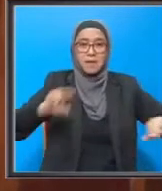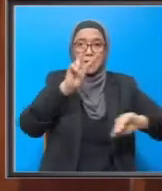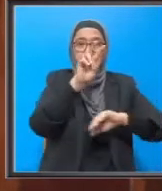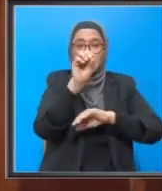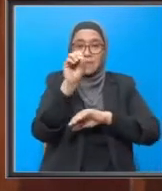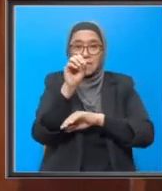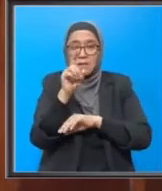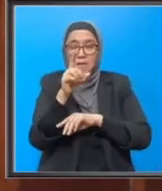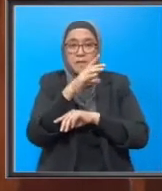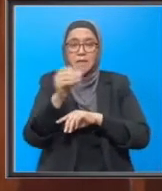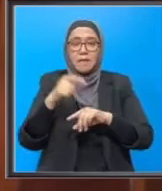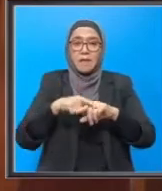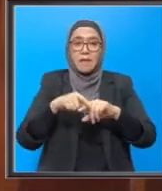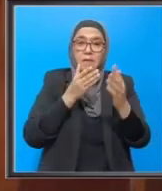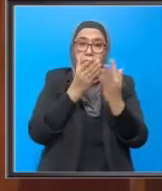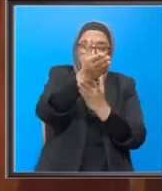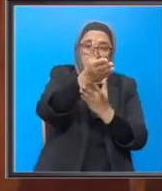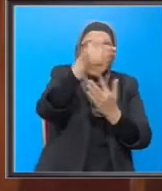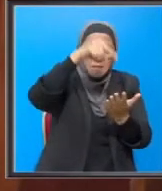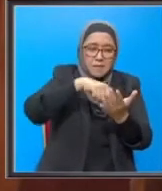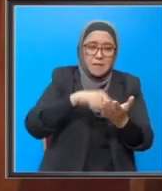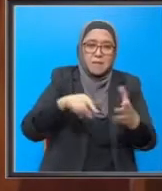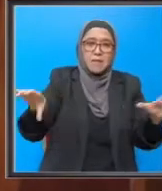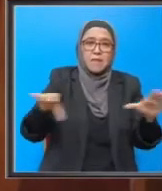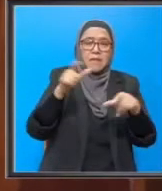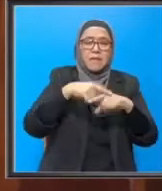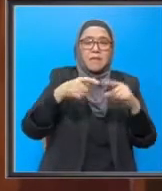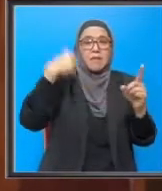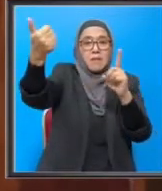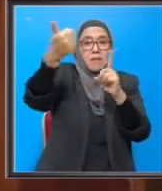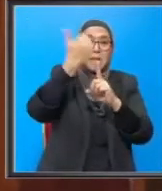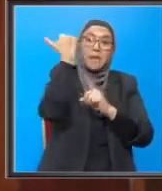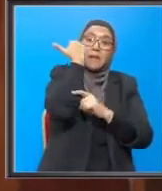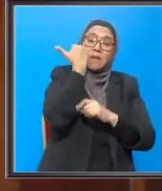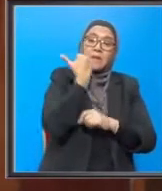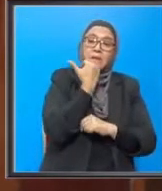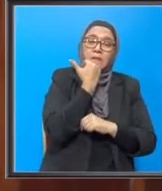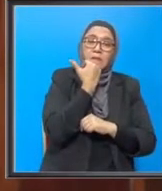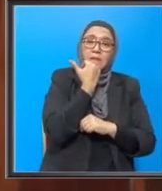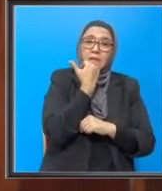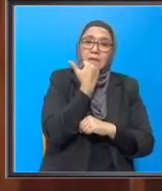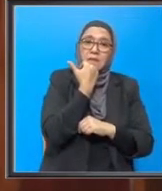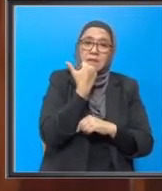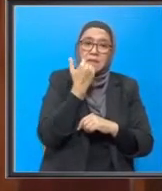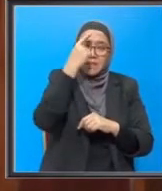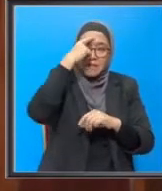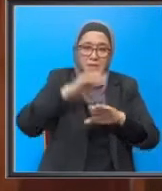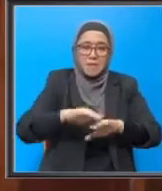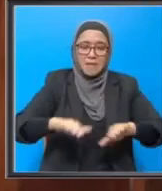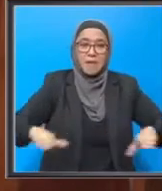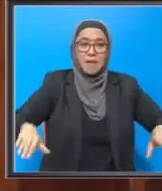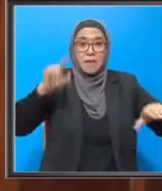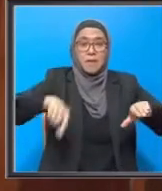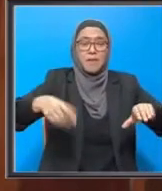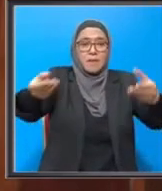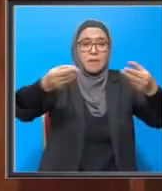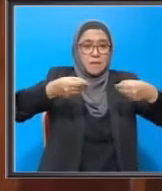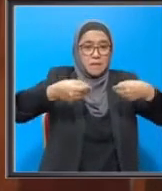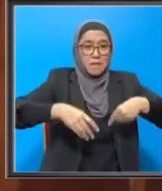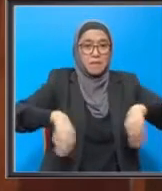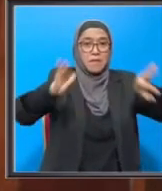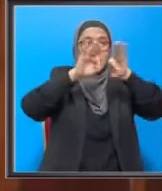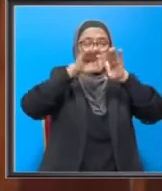pindah ini dalam membuat pertimbangan perintah penempatan kanak-kanak mah mahkamah bagi kanak-kanak perlu memberi keutamaan